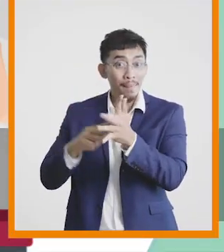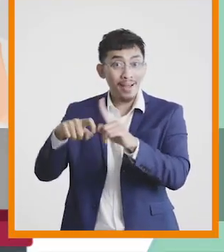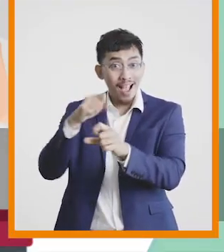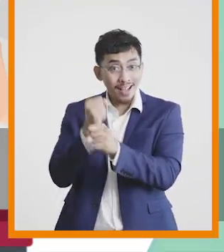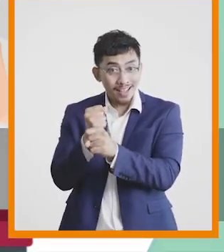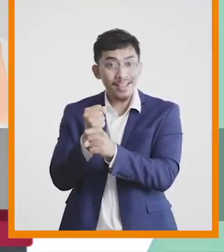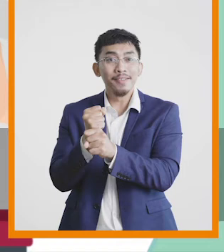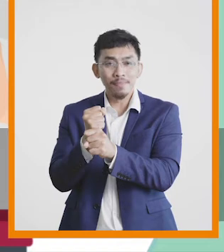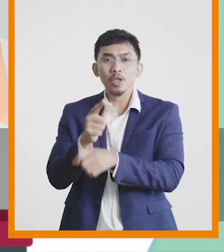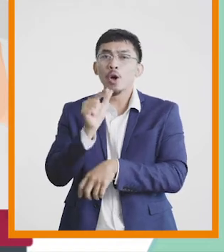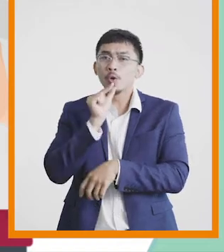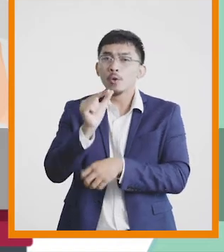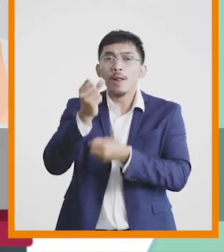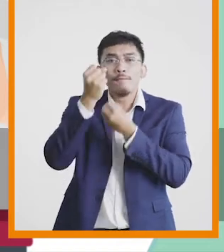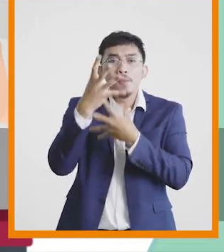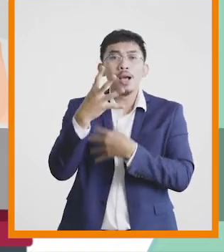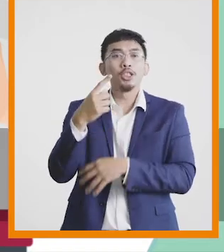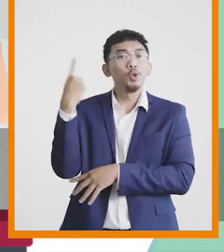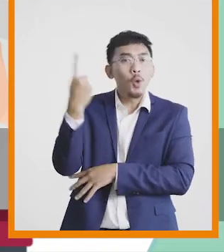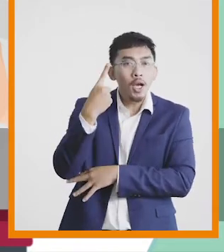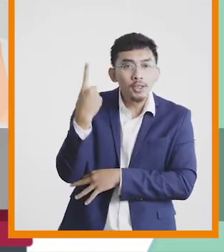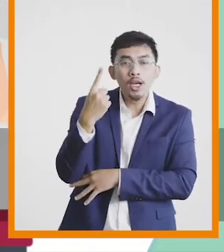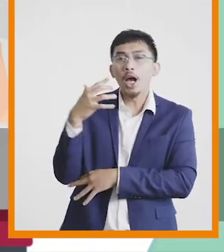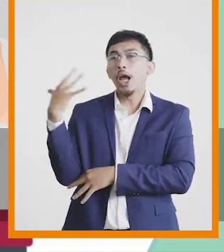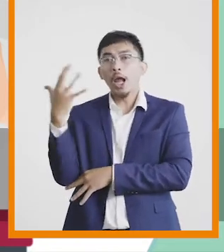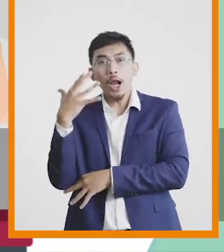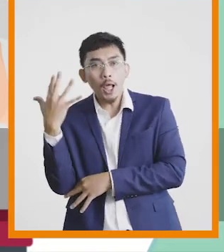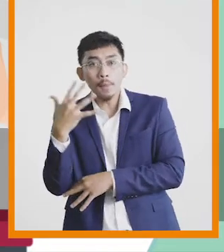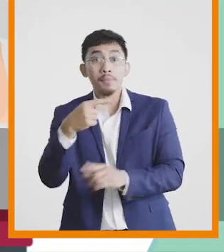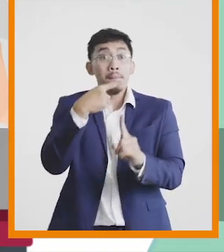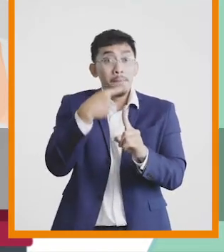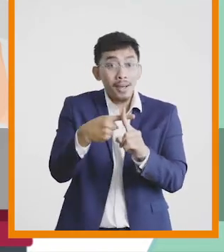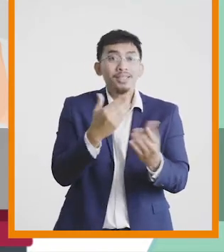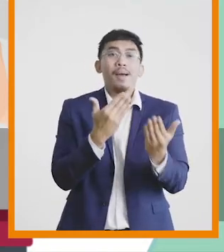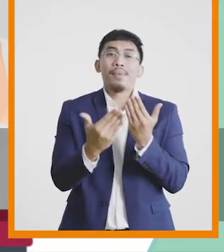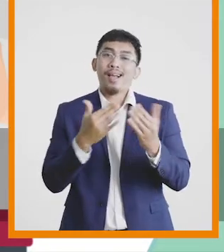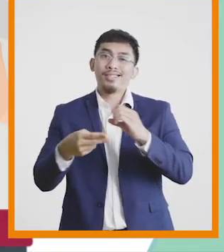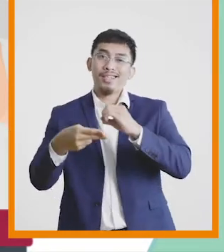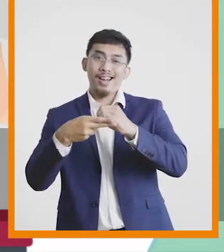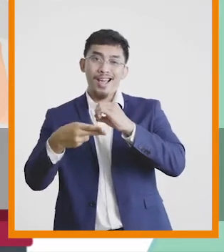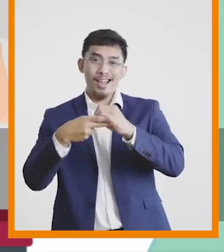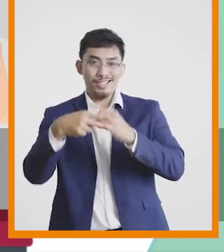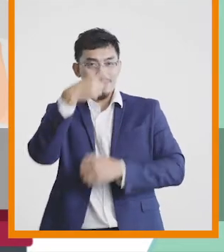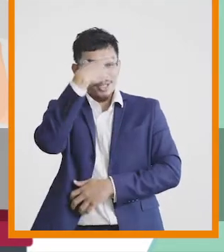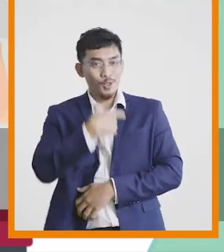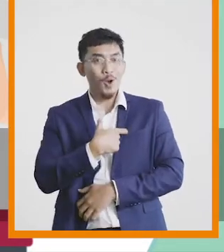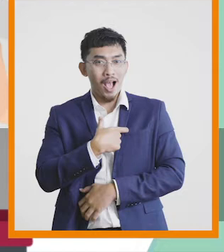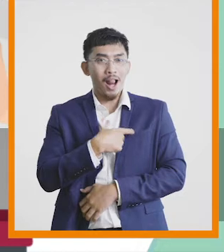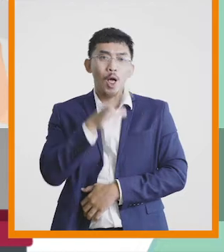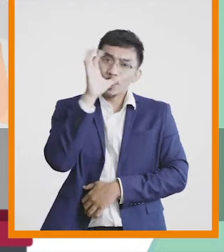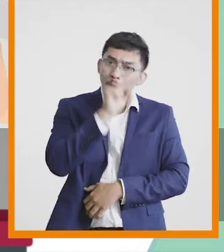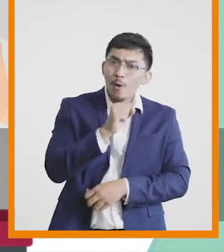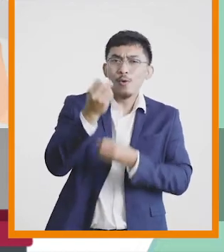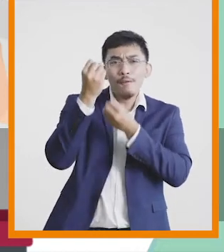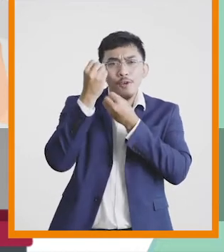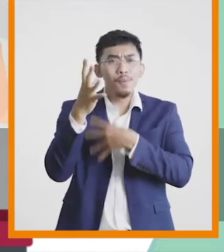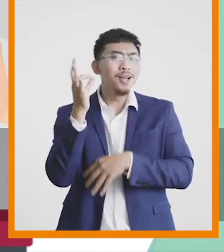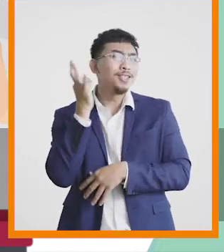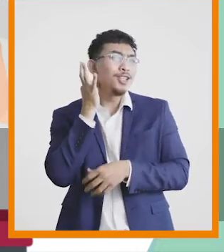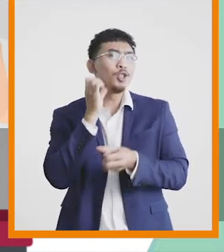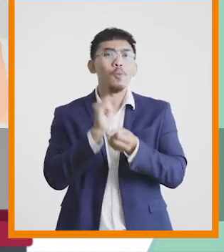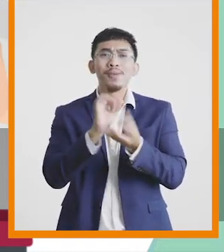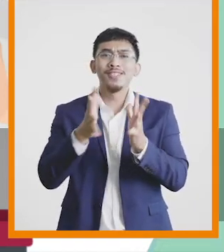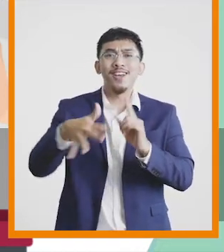gatre indik kepancan bayan, saking info BMKG indik kahanan cuaca miwah iklim, taler aplikasi Inaris personal